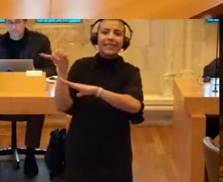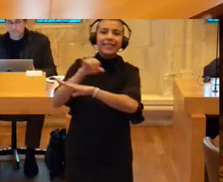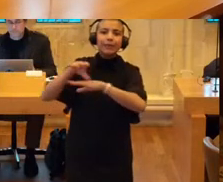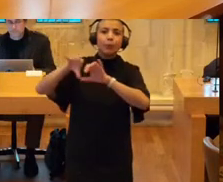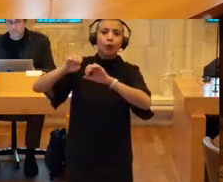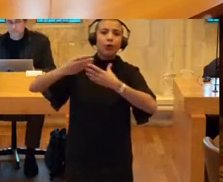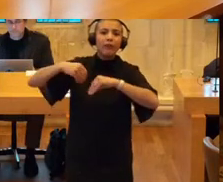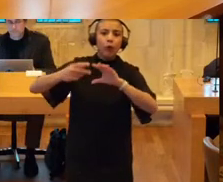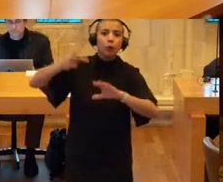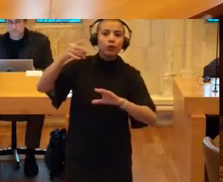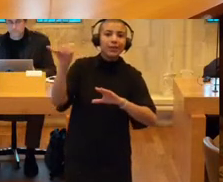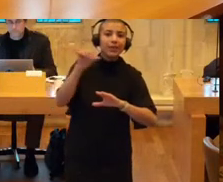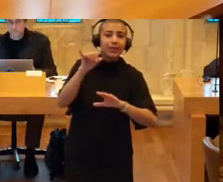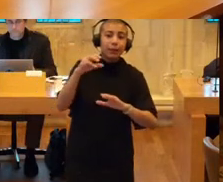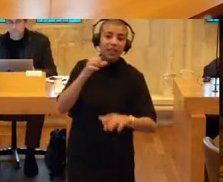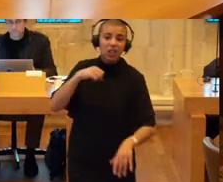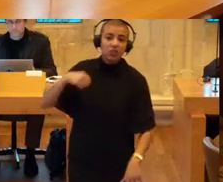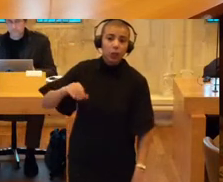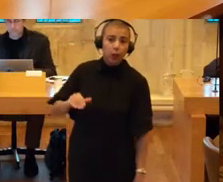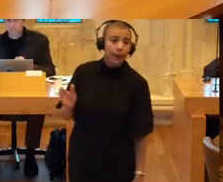C'est quand même un sujet.